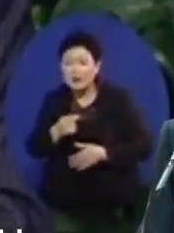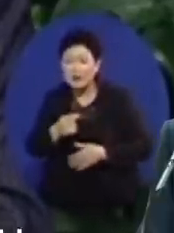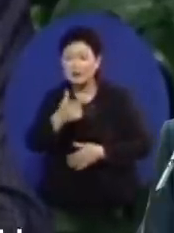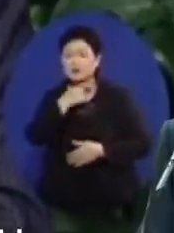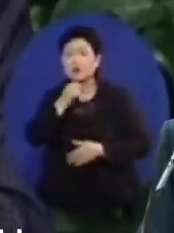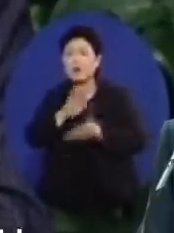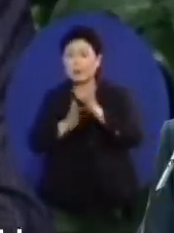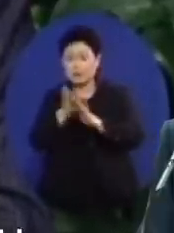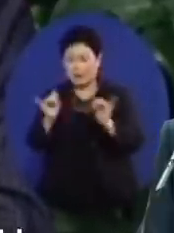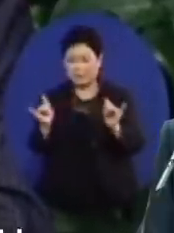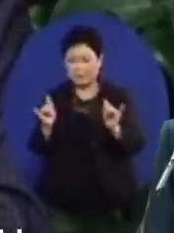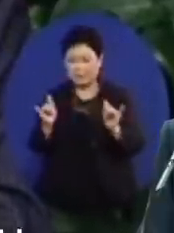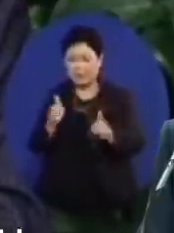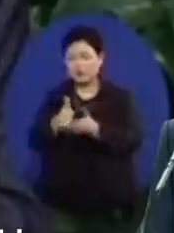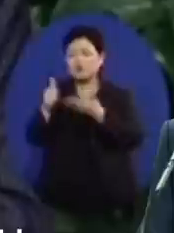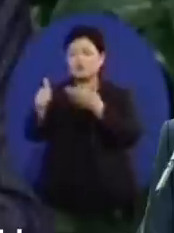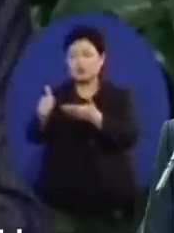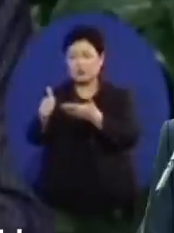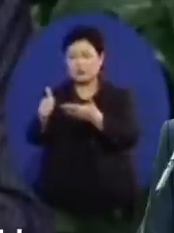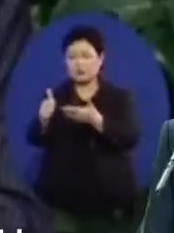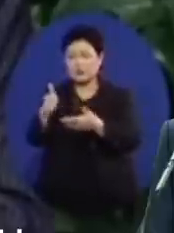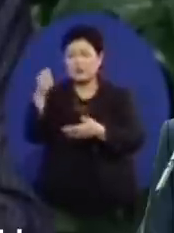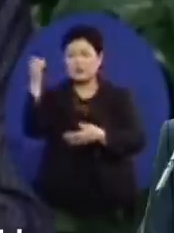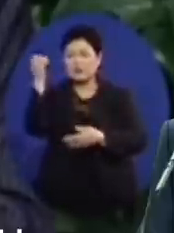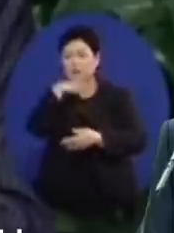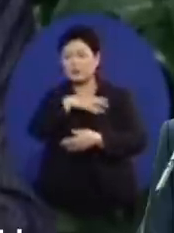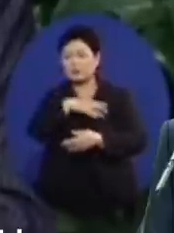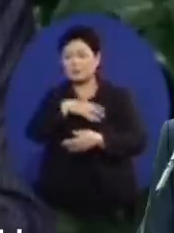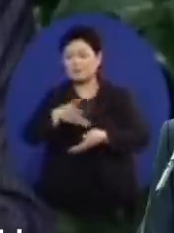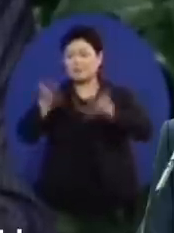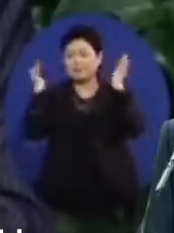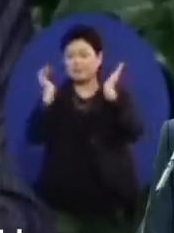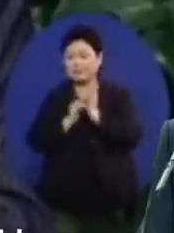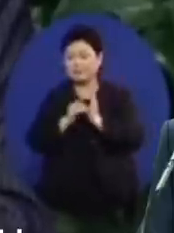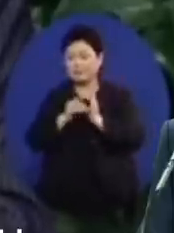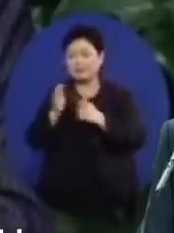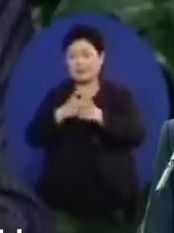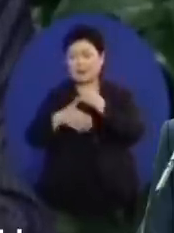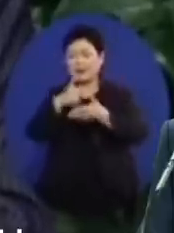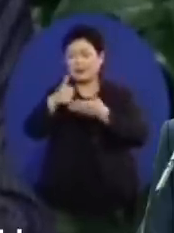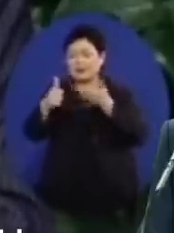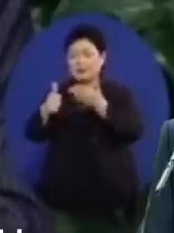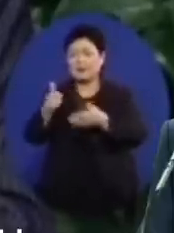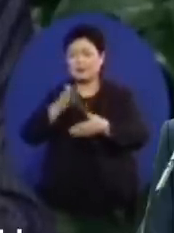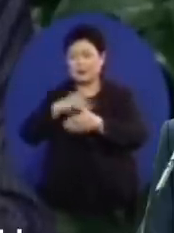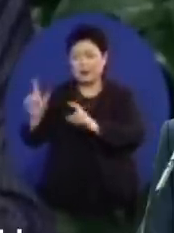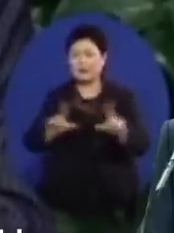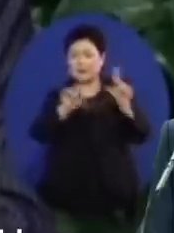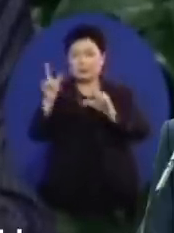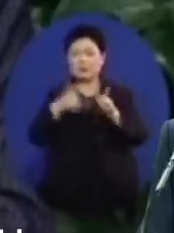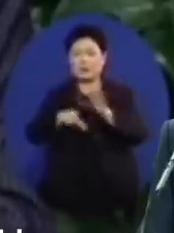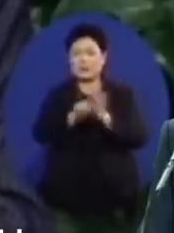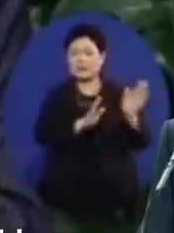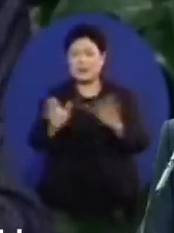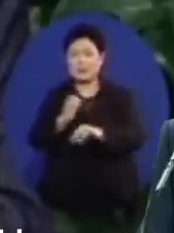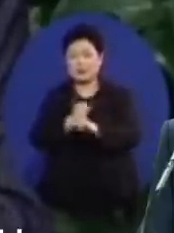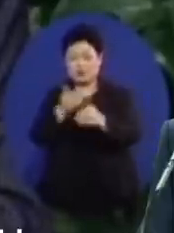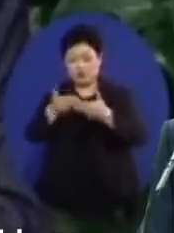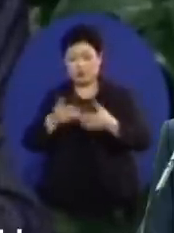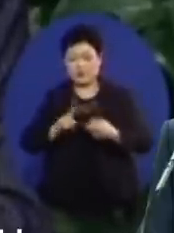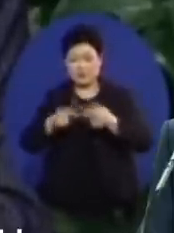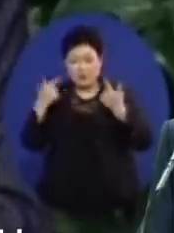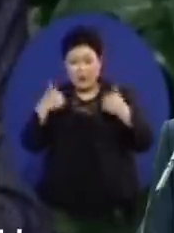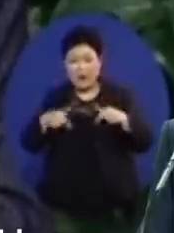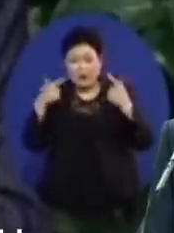사람은 주님께서 그냥 지나가 버린 것입니다. 그러므로 하나님이 나의 인생을 위해서 예배해 주실 것을